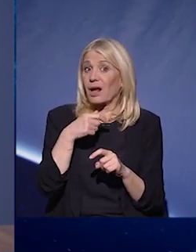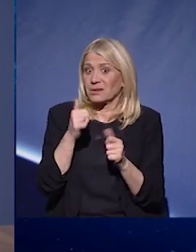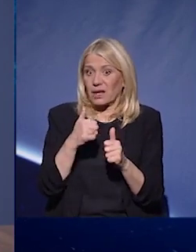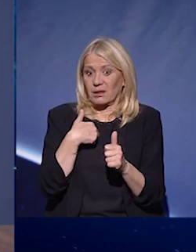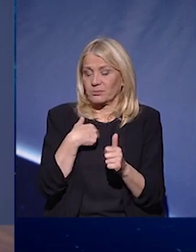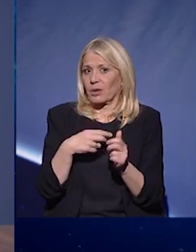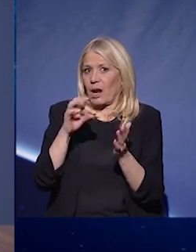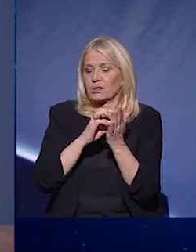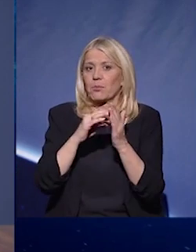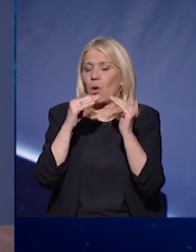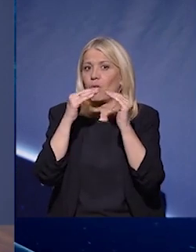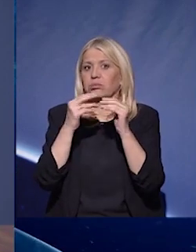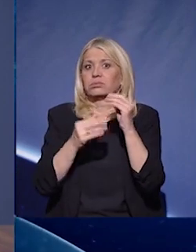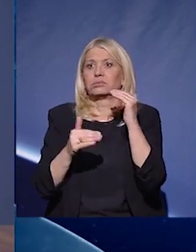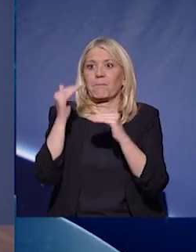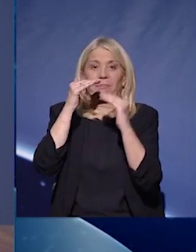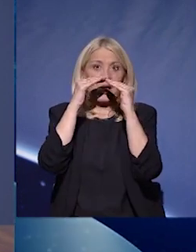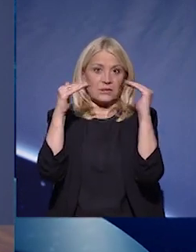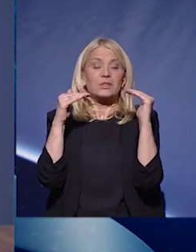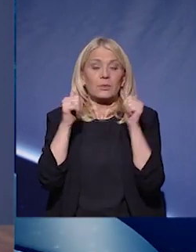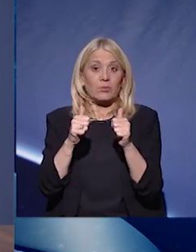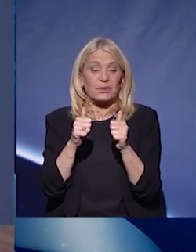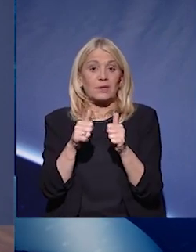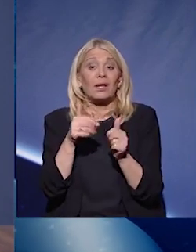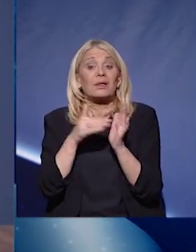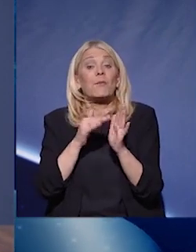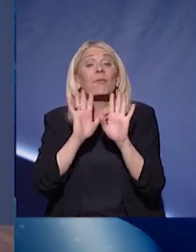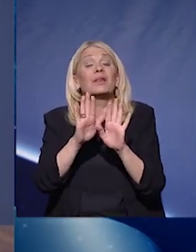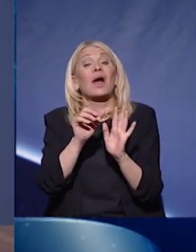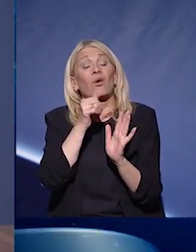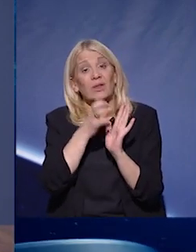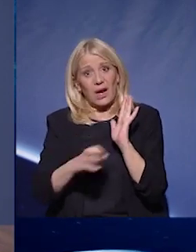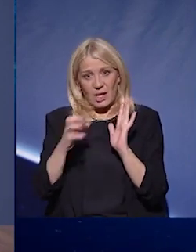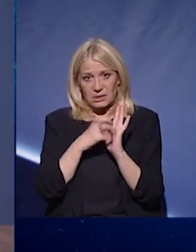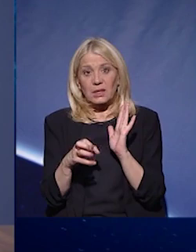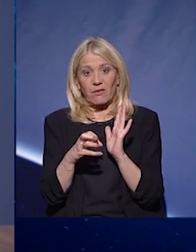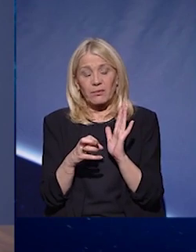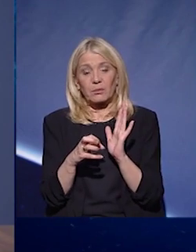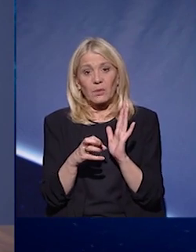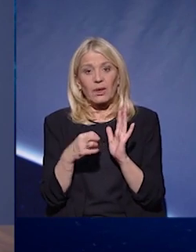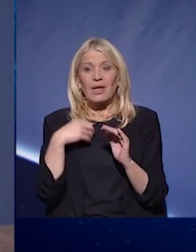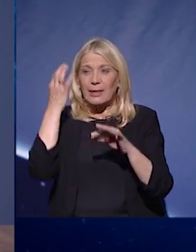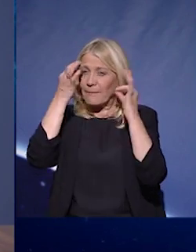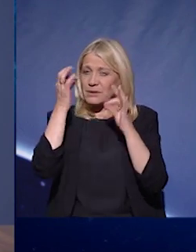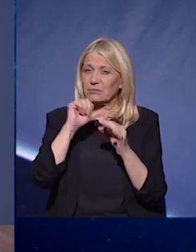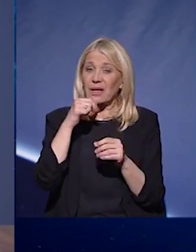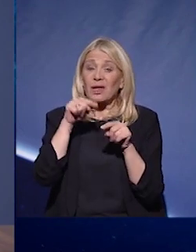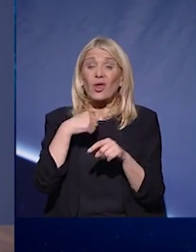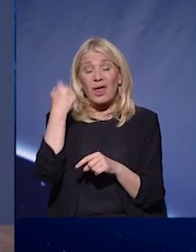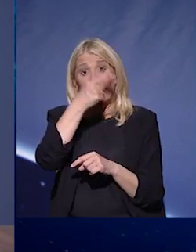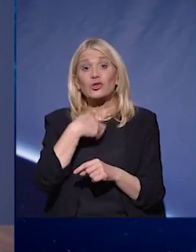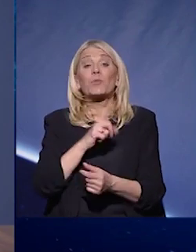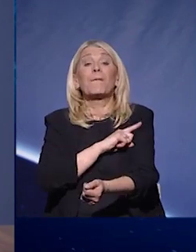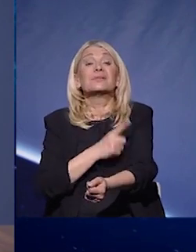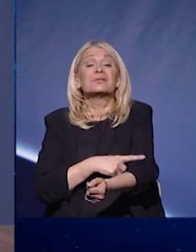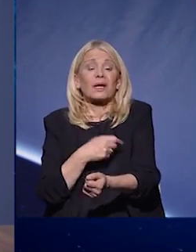maksimumu, prema tome, trebalo bi tako da nastavim. Dakle, mislim da to, ja lično imam